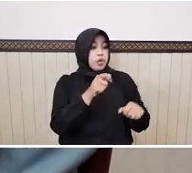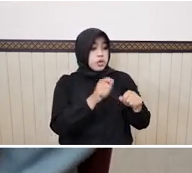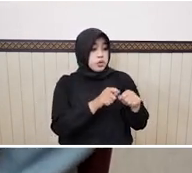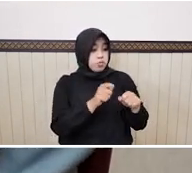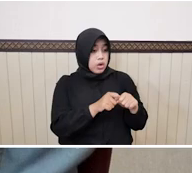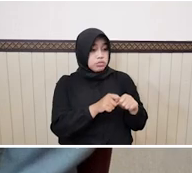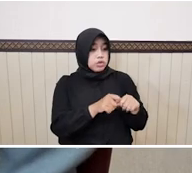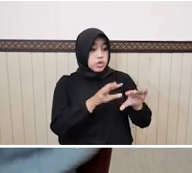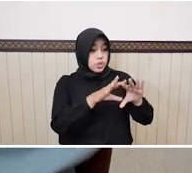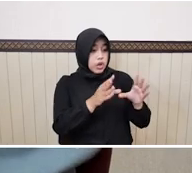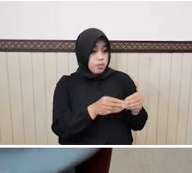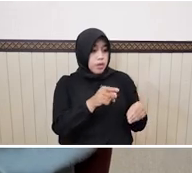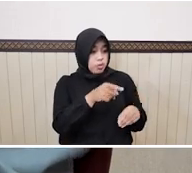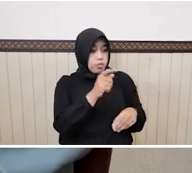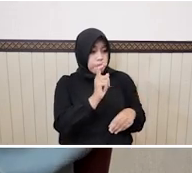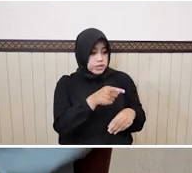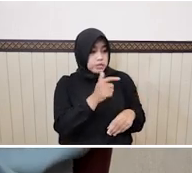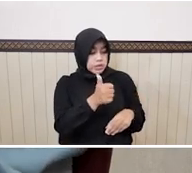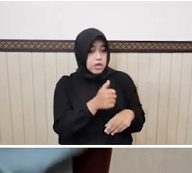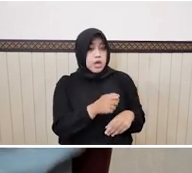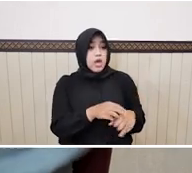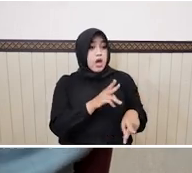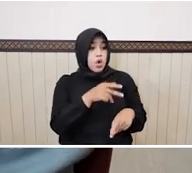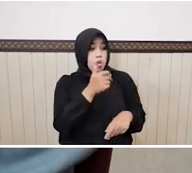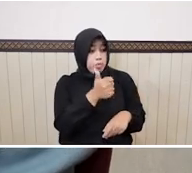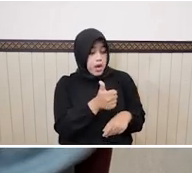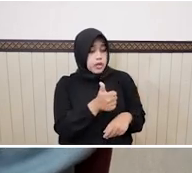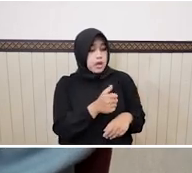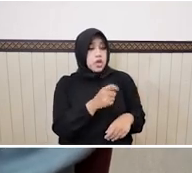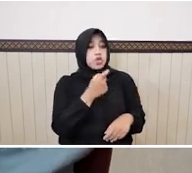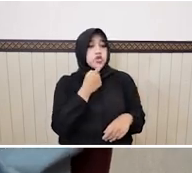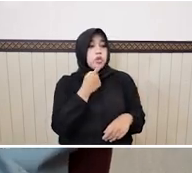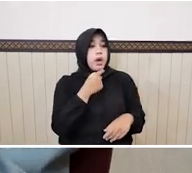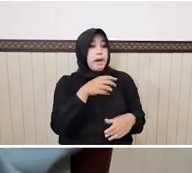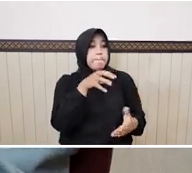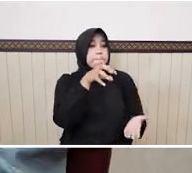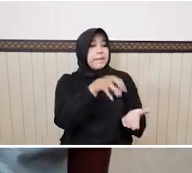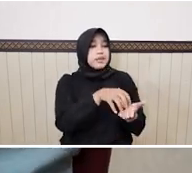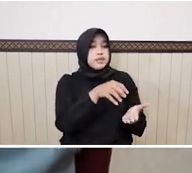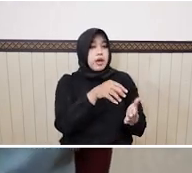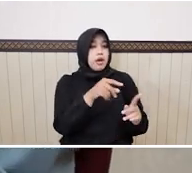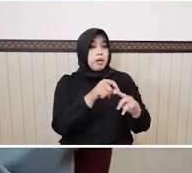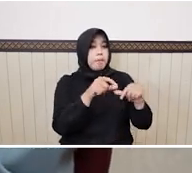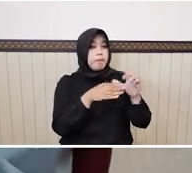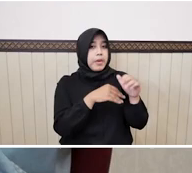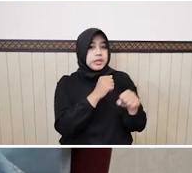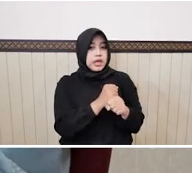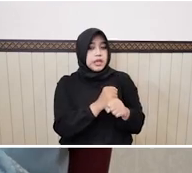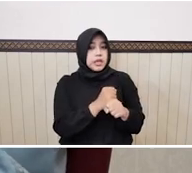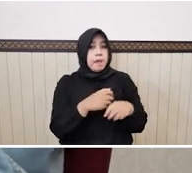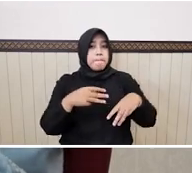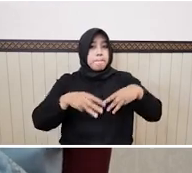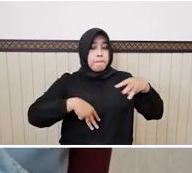pasti bisa kalau berani dan cobalah pasang di Malioboro ah tantangannya luar biasa teman-teman tahu sendiri waktu itu menggeser